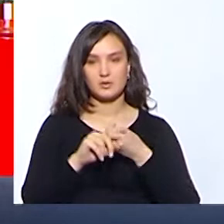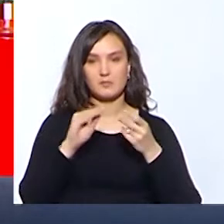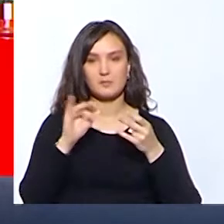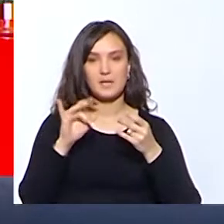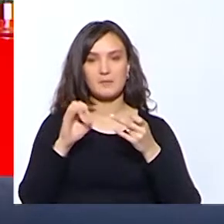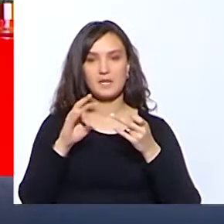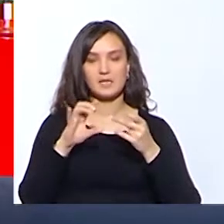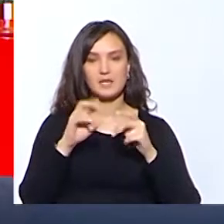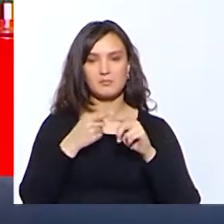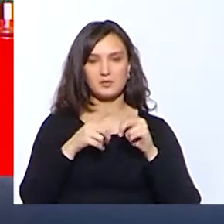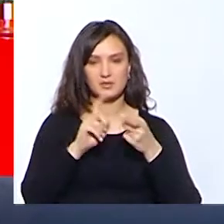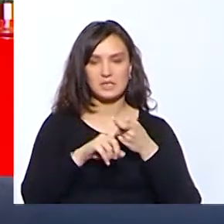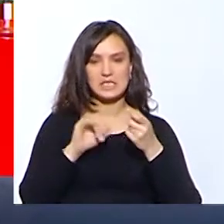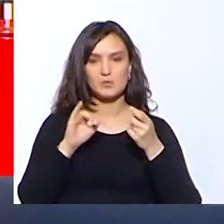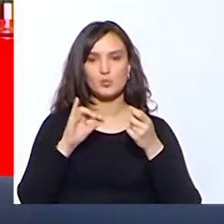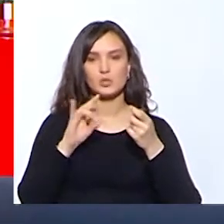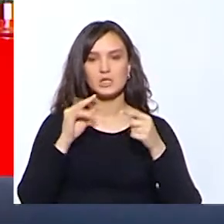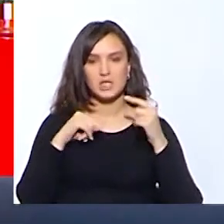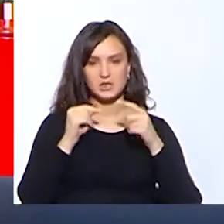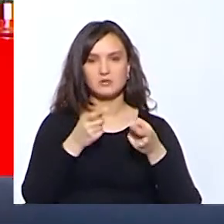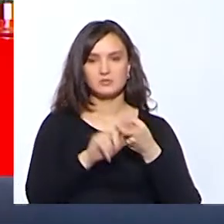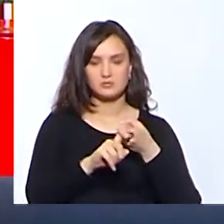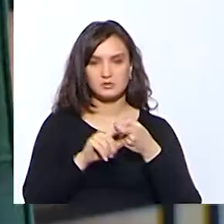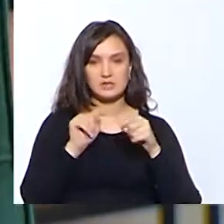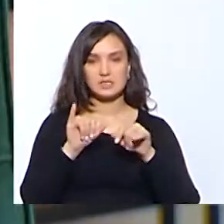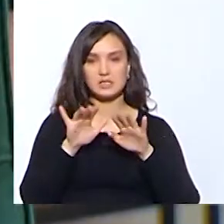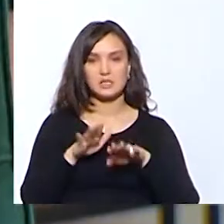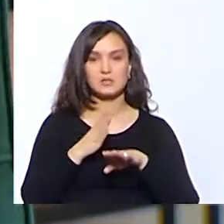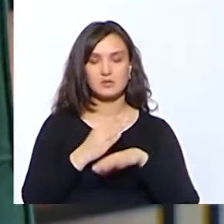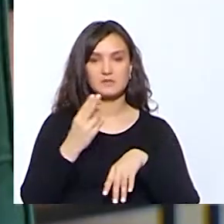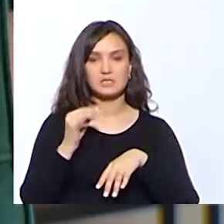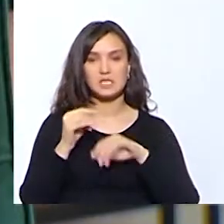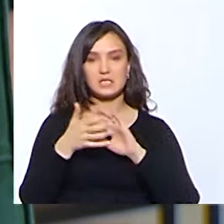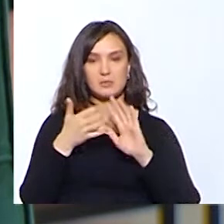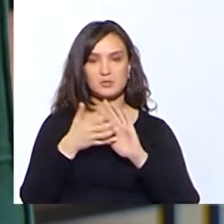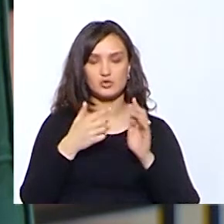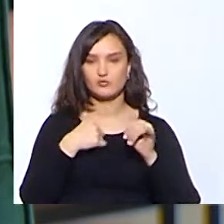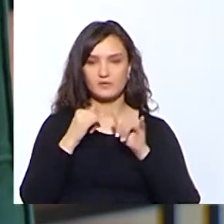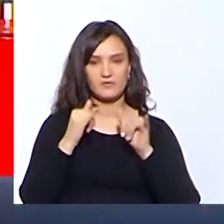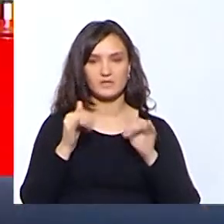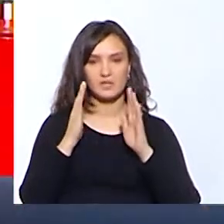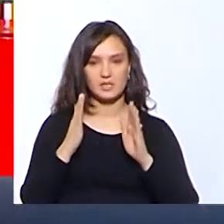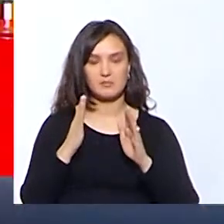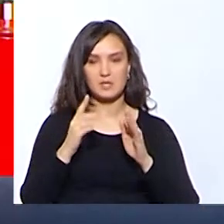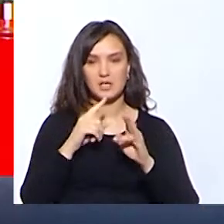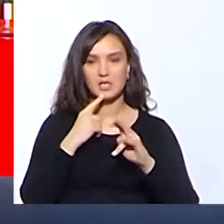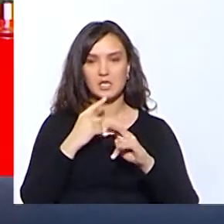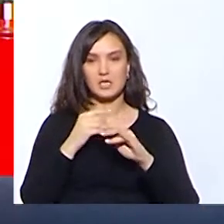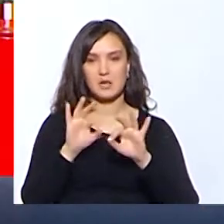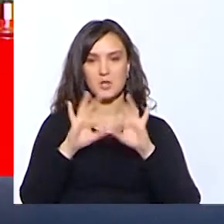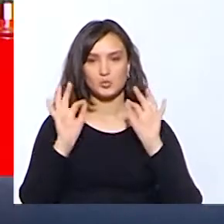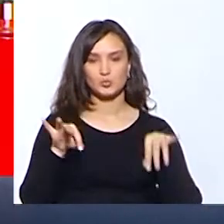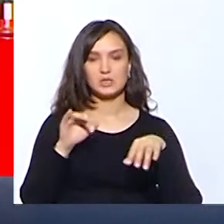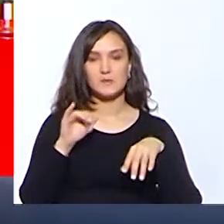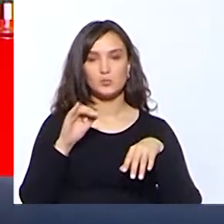ფერმენტები, ცილასთან არის მიბმული იმუნიტეტიც, ასე არ არის, ბატონო დავით. იქ სადაც გვაქვს ცილოვანი დეფიციტი, ჩვენ ვერ გვექნება გამართული იმუნიტეტი,